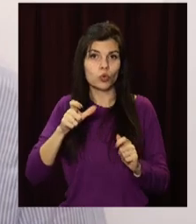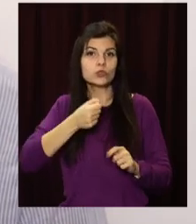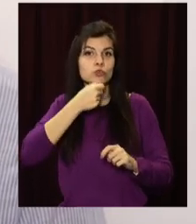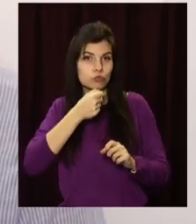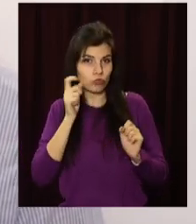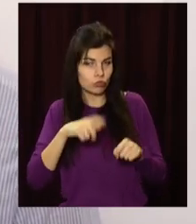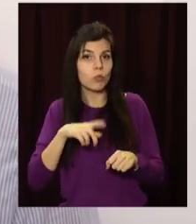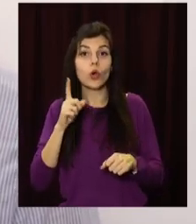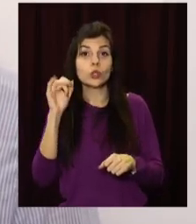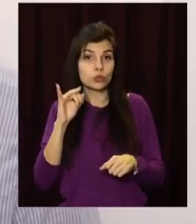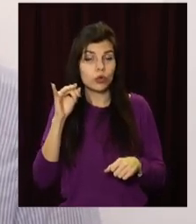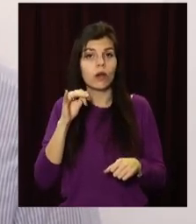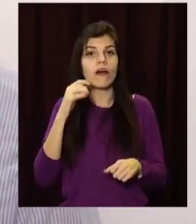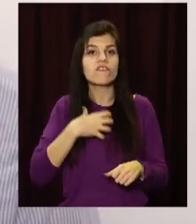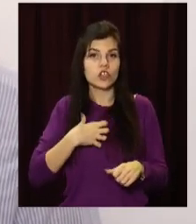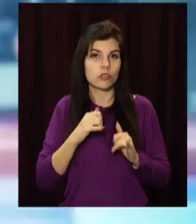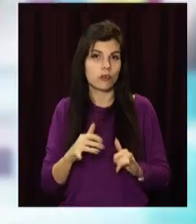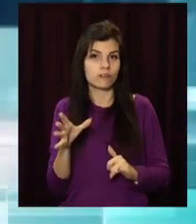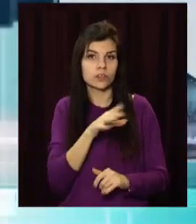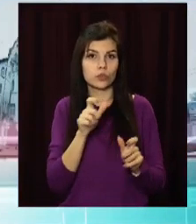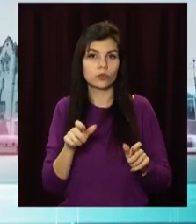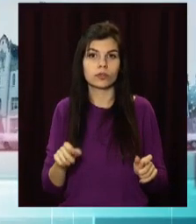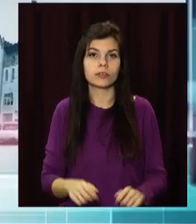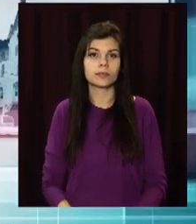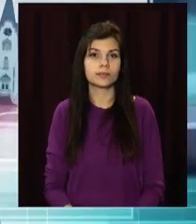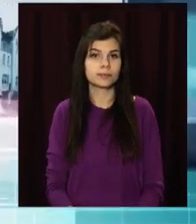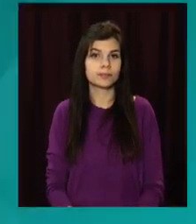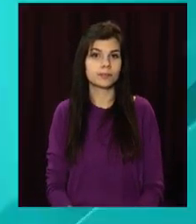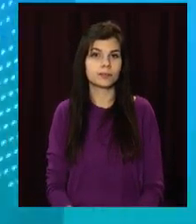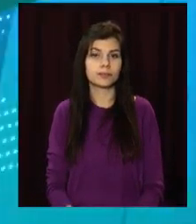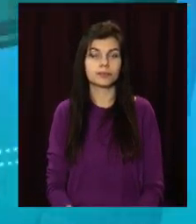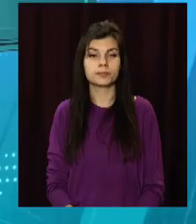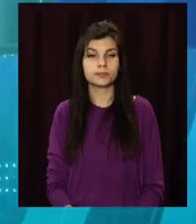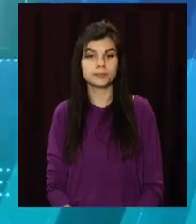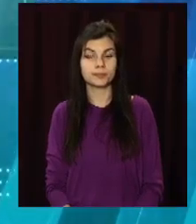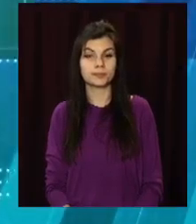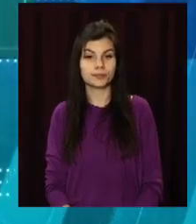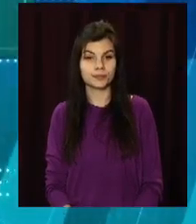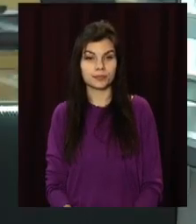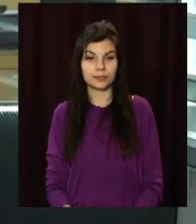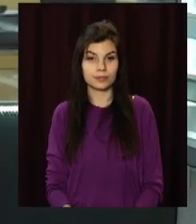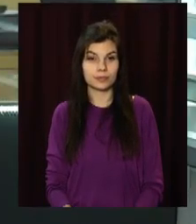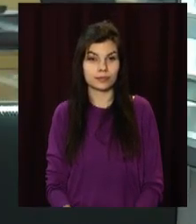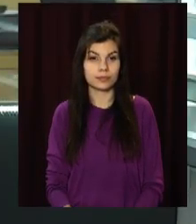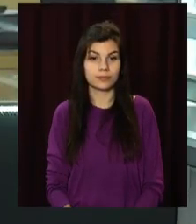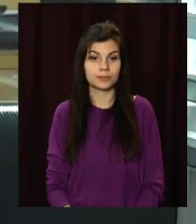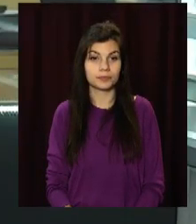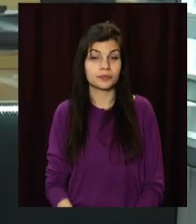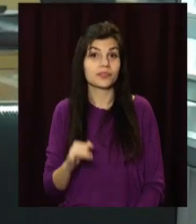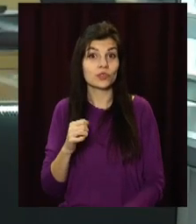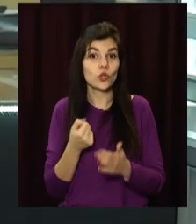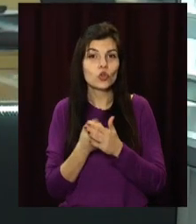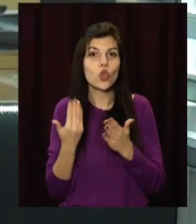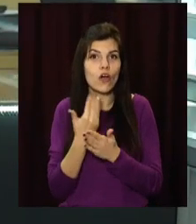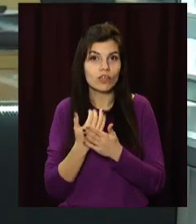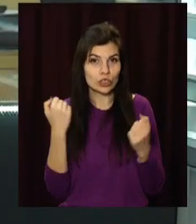Фейсбуці є Google форма, на якій де можна зареєструватися. Потім з учасниками зв'яжуться організатори. Брати участь можуть не